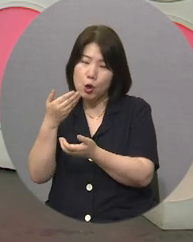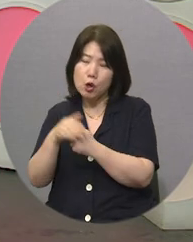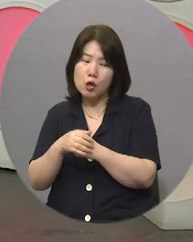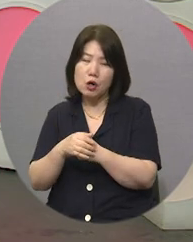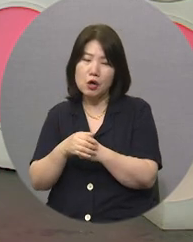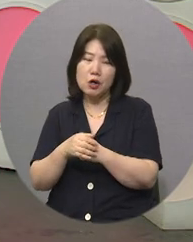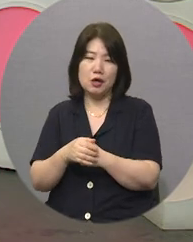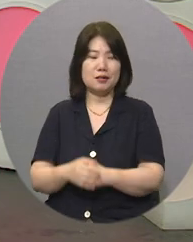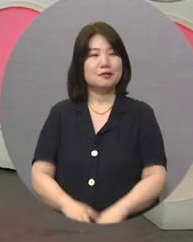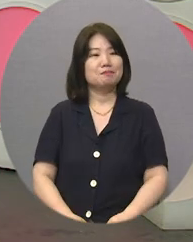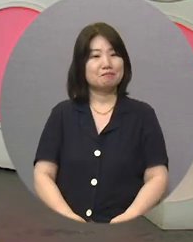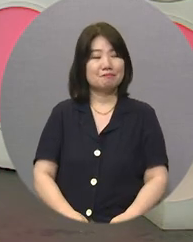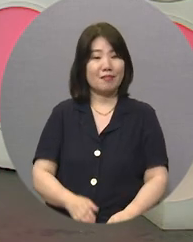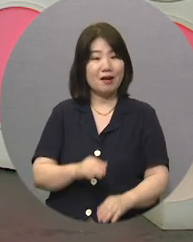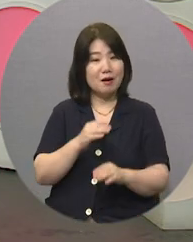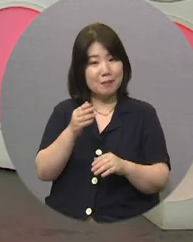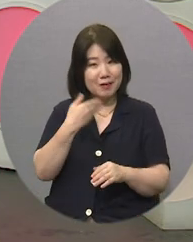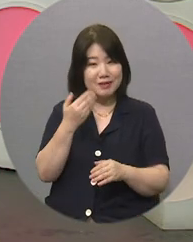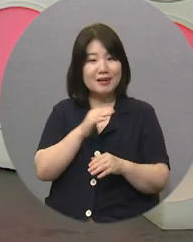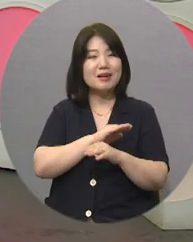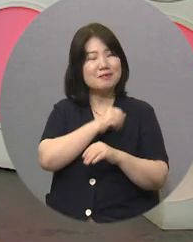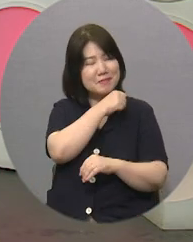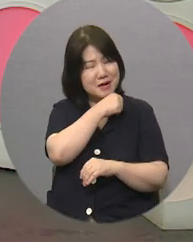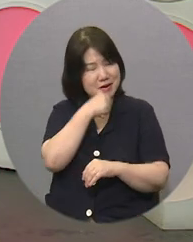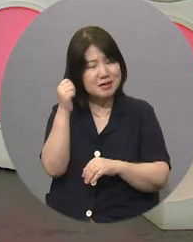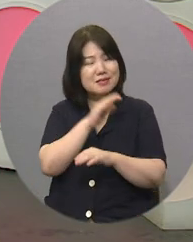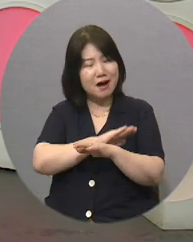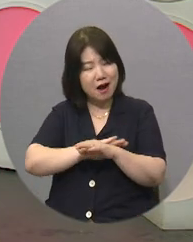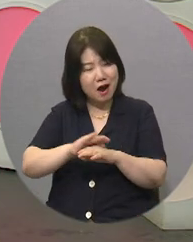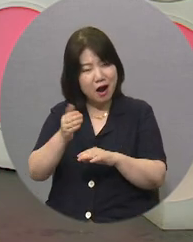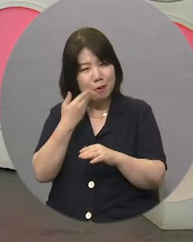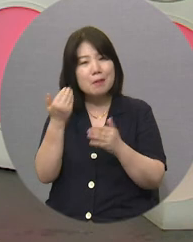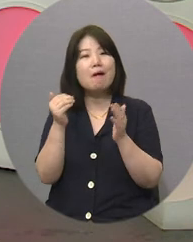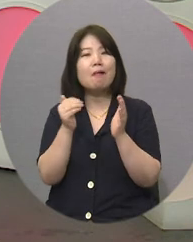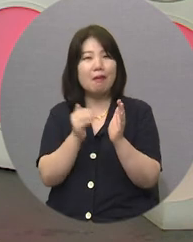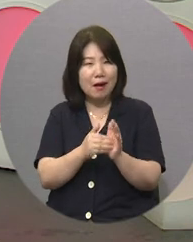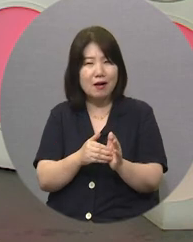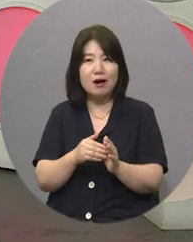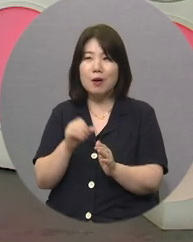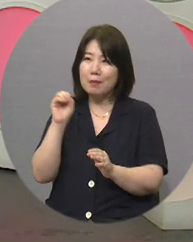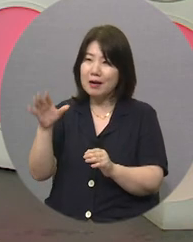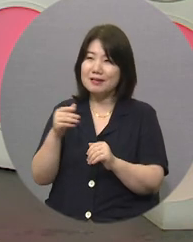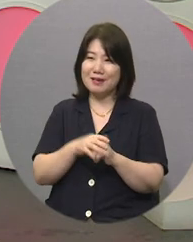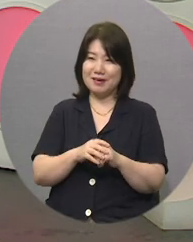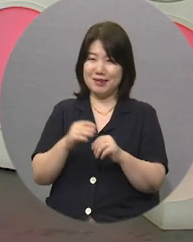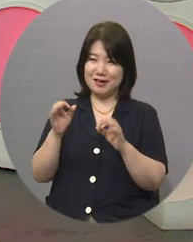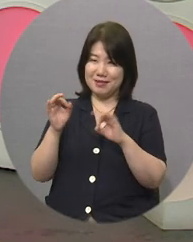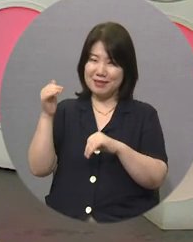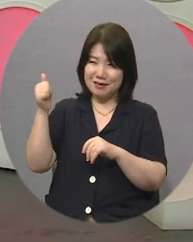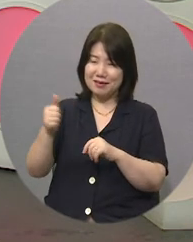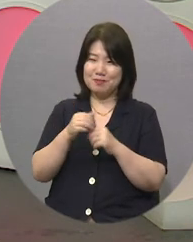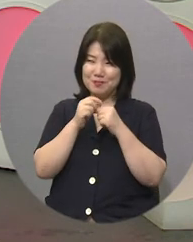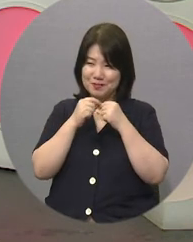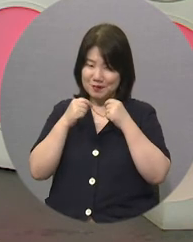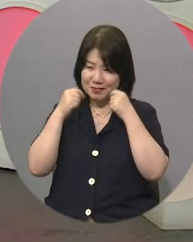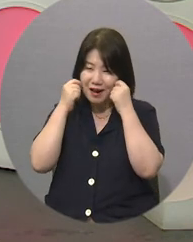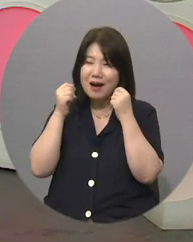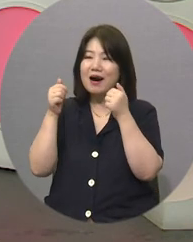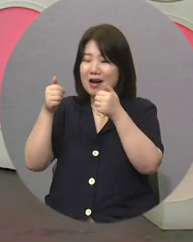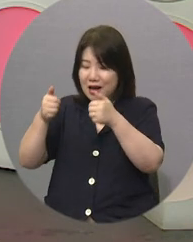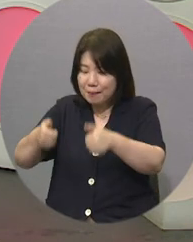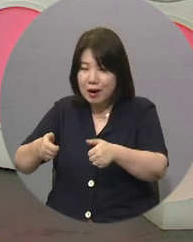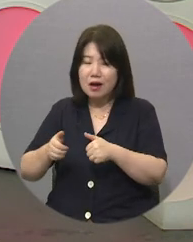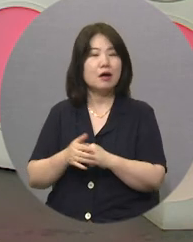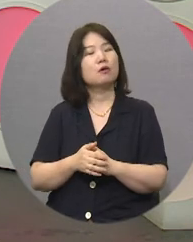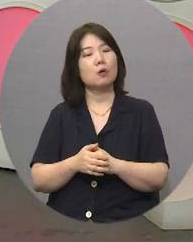맛있게 잘 먹었다는 제 말에 활짝 웃는 사장님. 저는 꿉뻑 인사를 하고